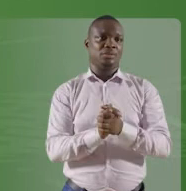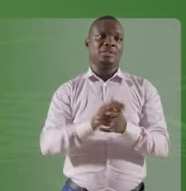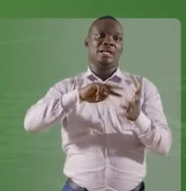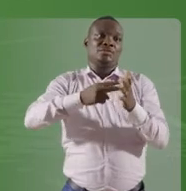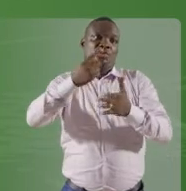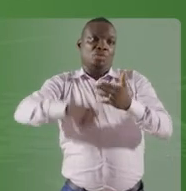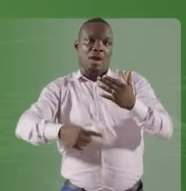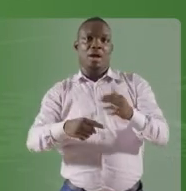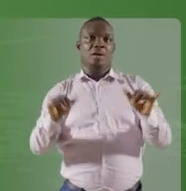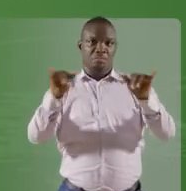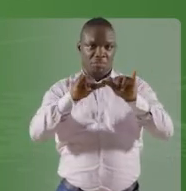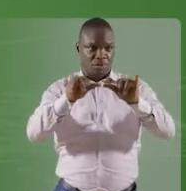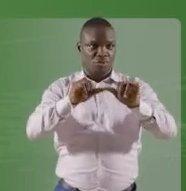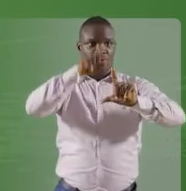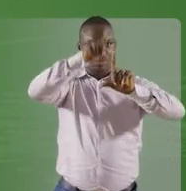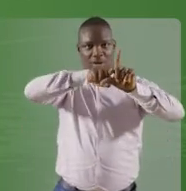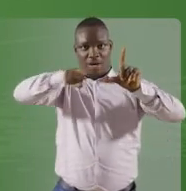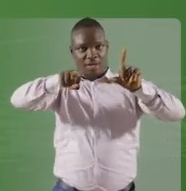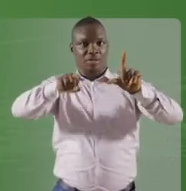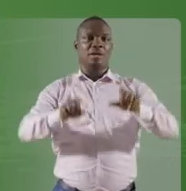mesure de l'angle orienté